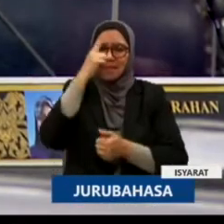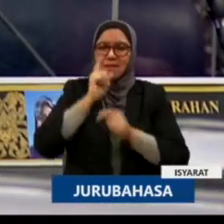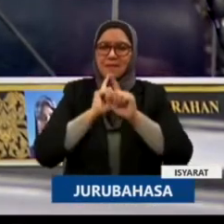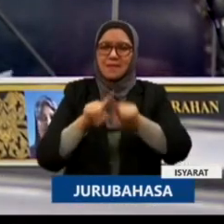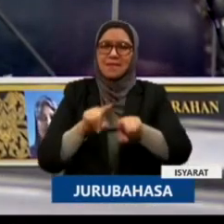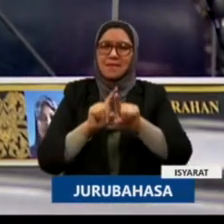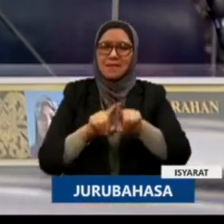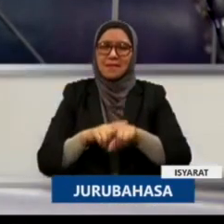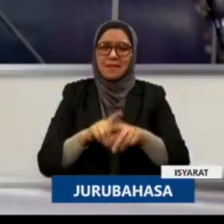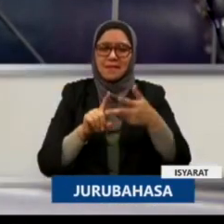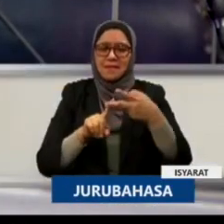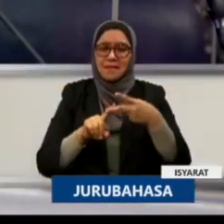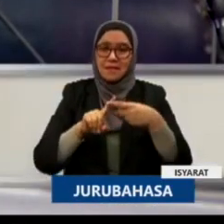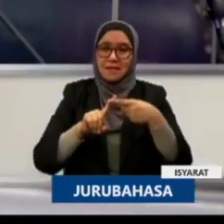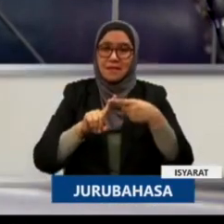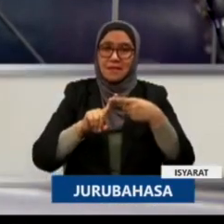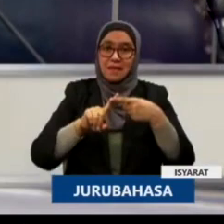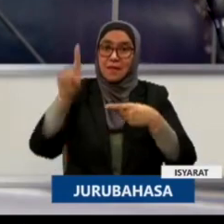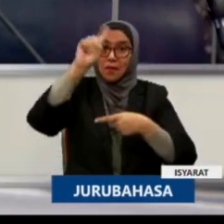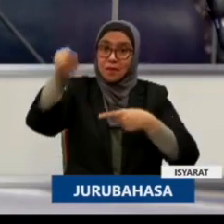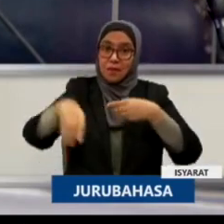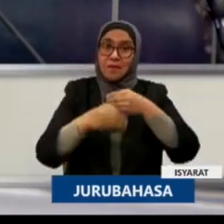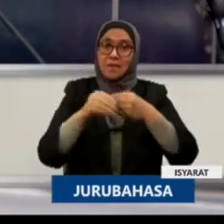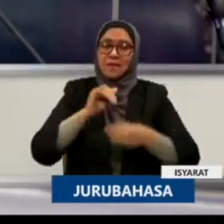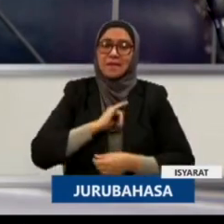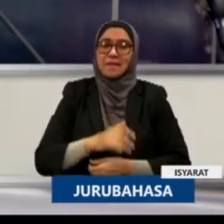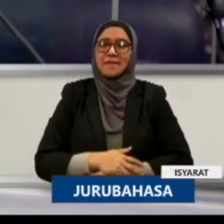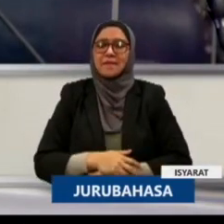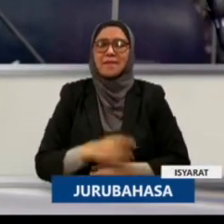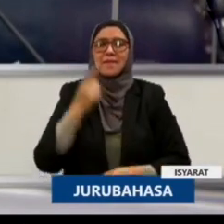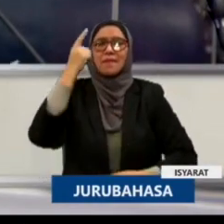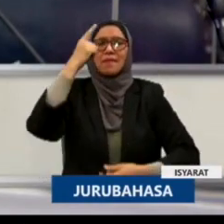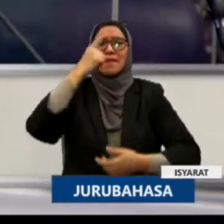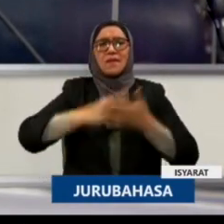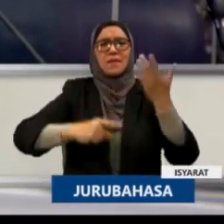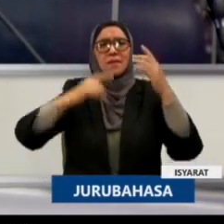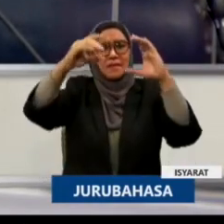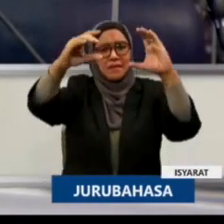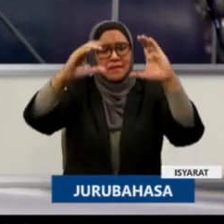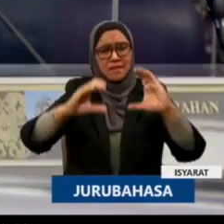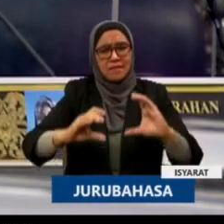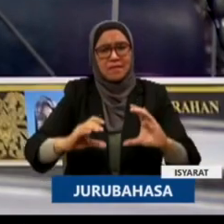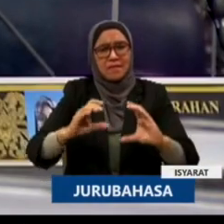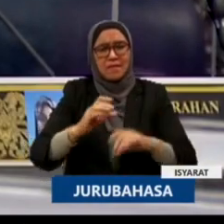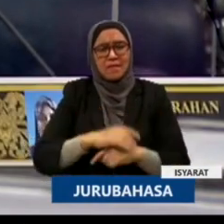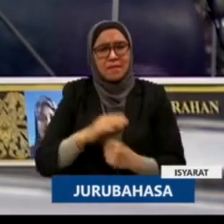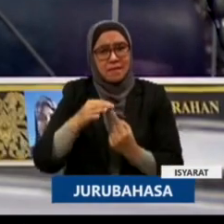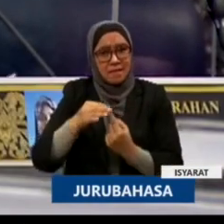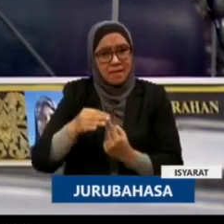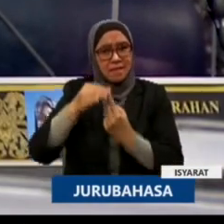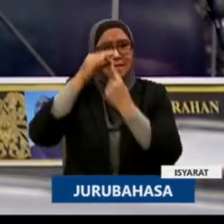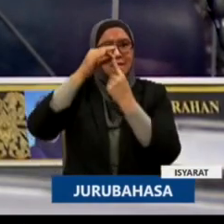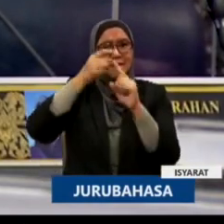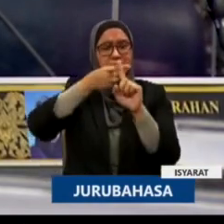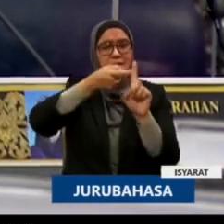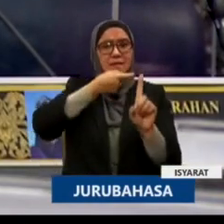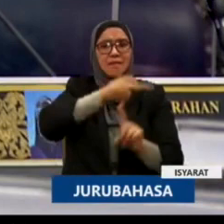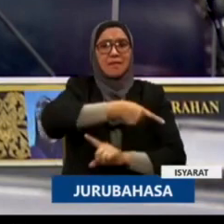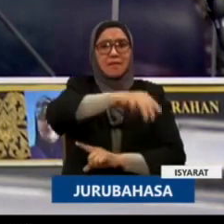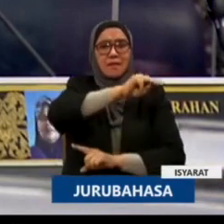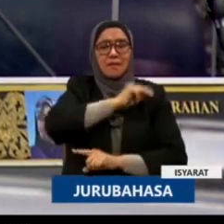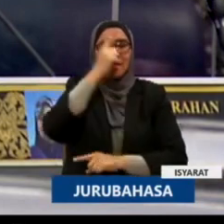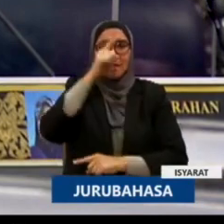tadi soalan tambahan sayem Apakah langkah-langkah khas daripada pihak Kementerian untuk